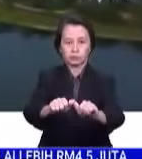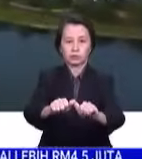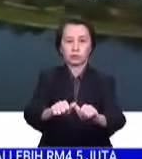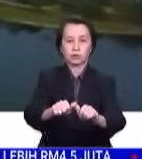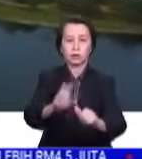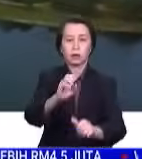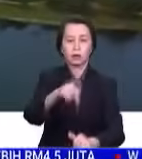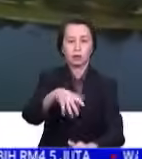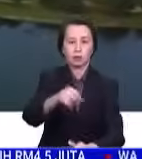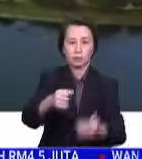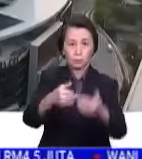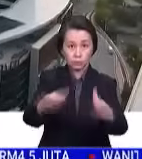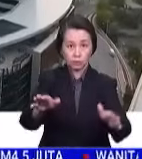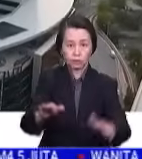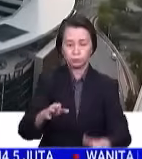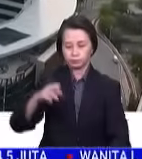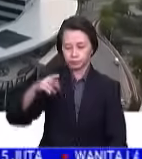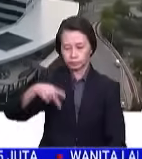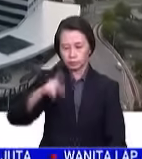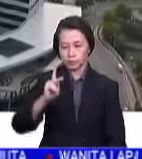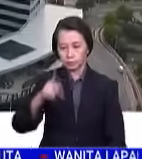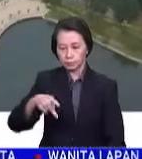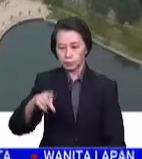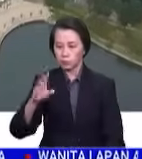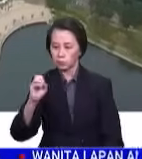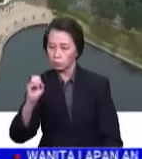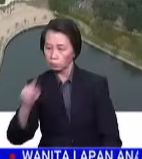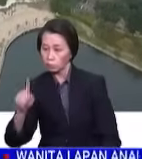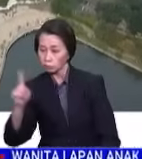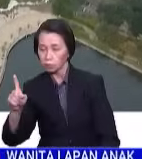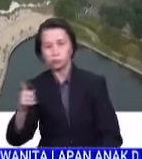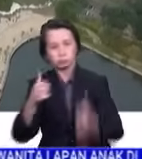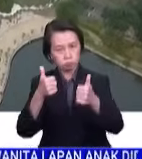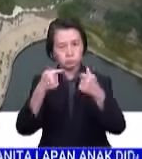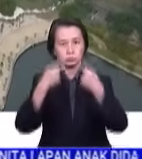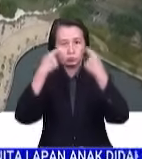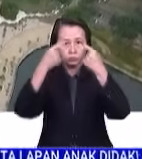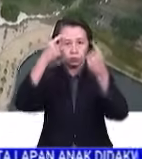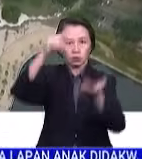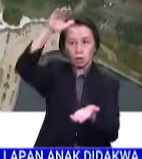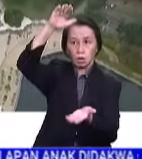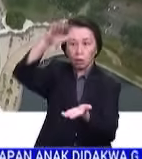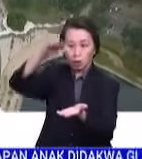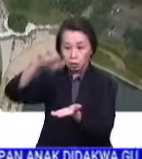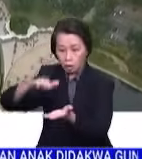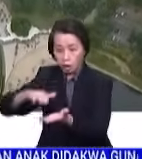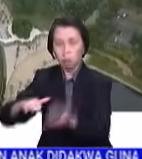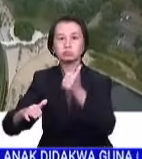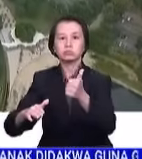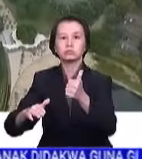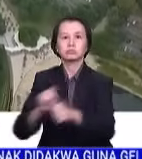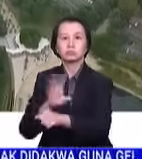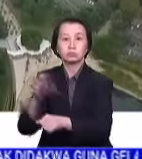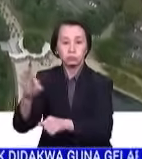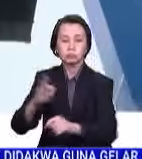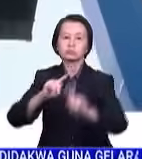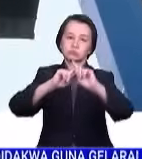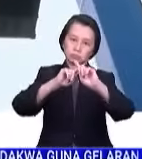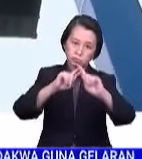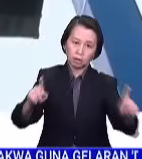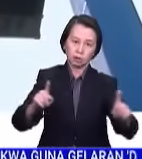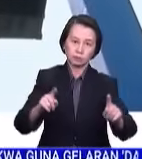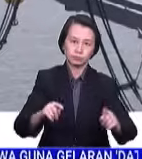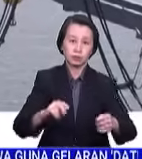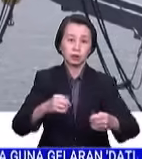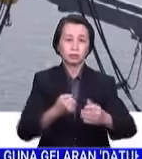beroperasi. Walaupun PKP 1.0 telah berjaya mengurangkan dengan ketara kes COVID-19, namun ia